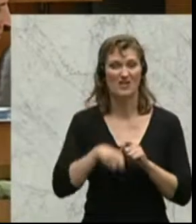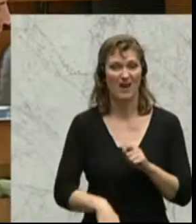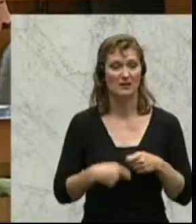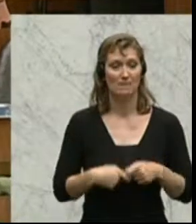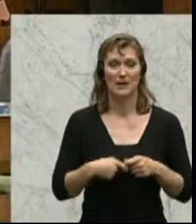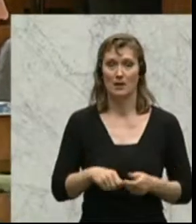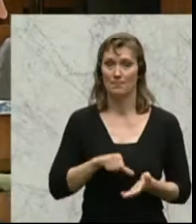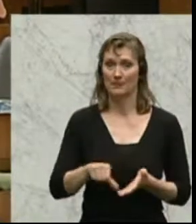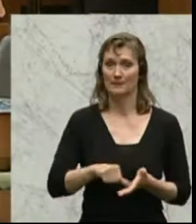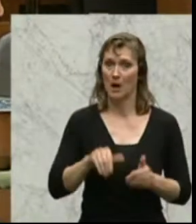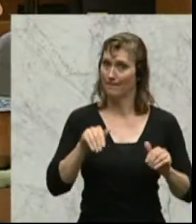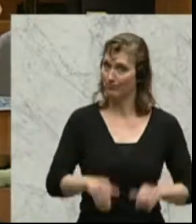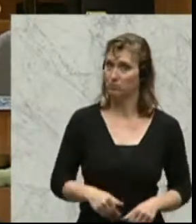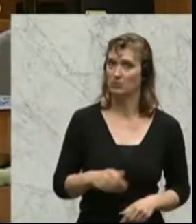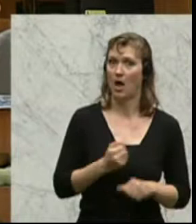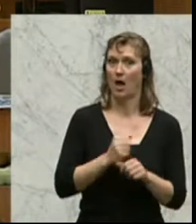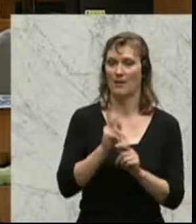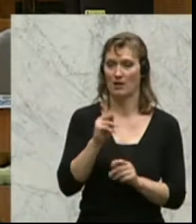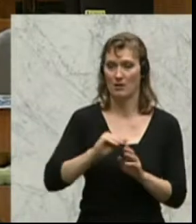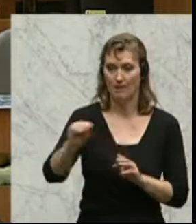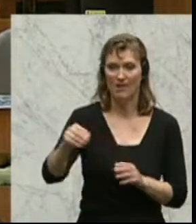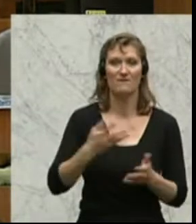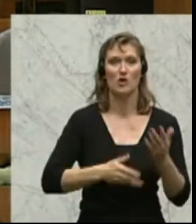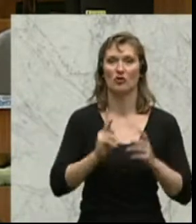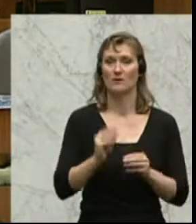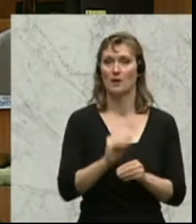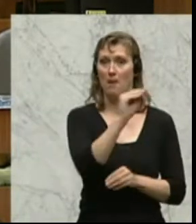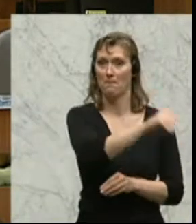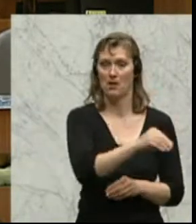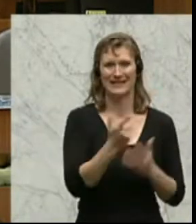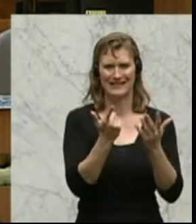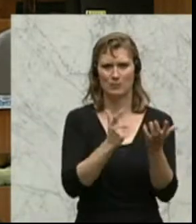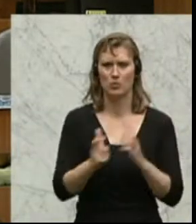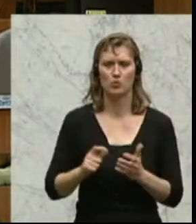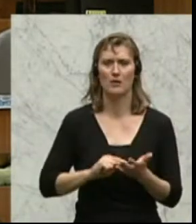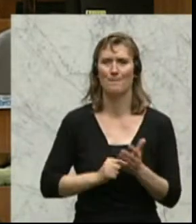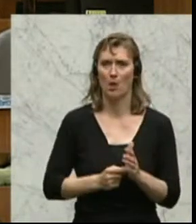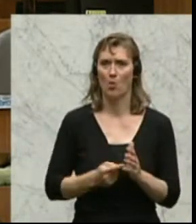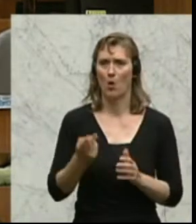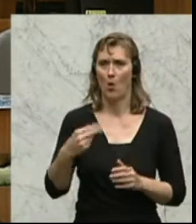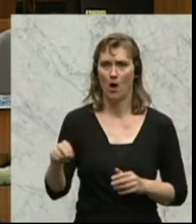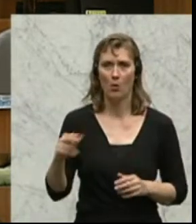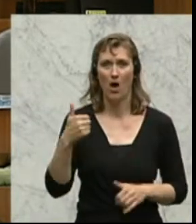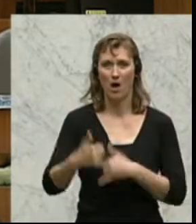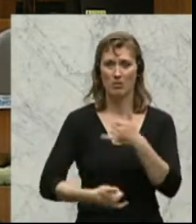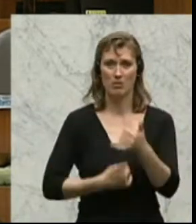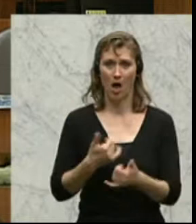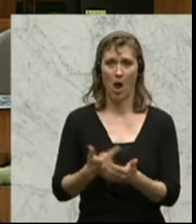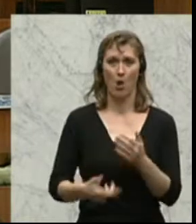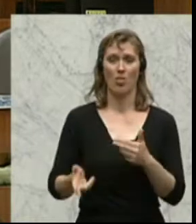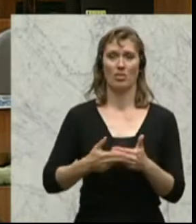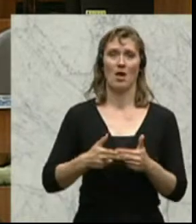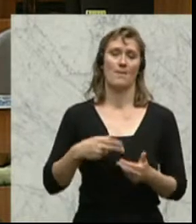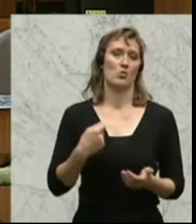an Arbeiterkammer und Wirtschaftskammer. 700 Millionen Euro jährlich Lohnnebenkosten werden